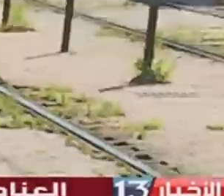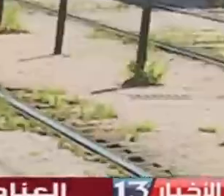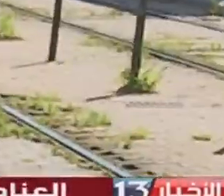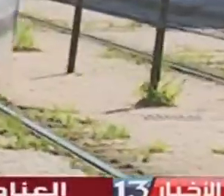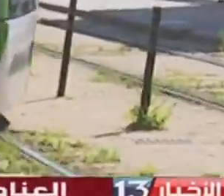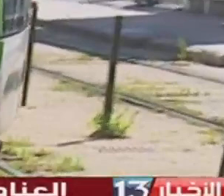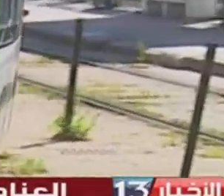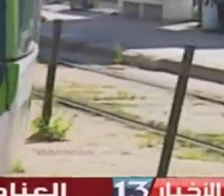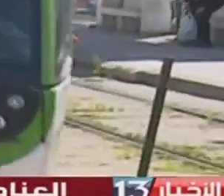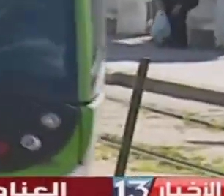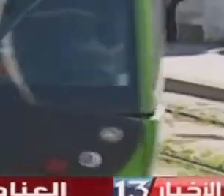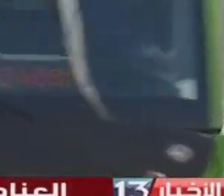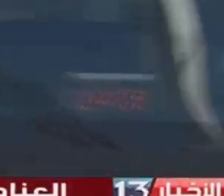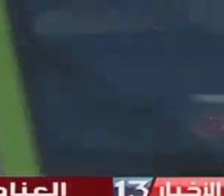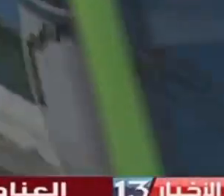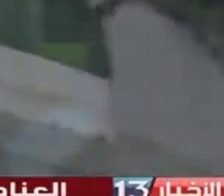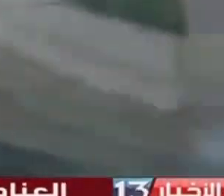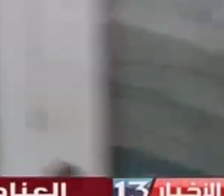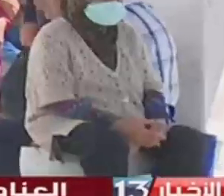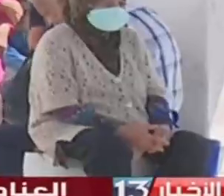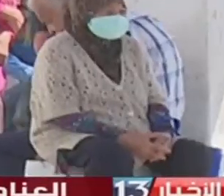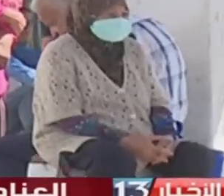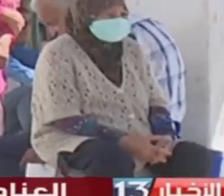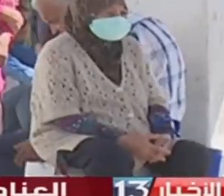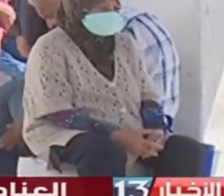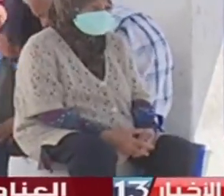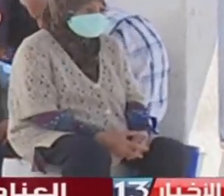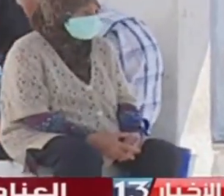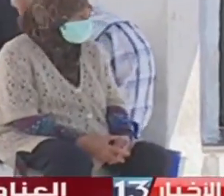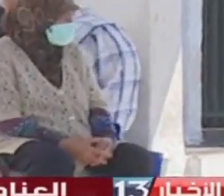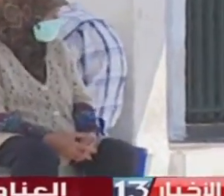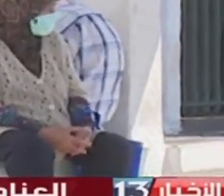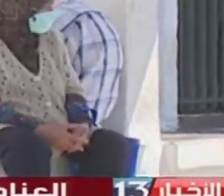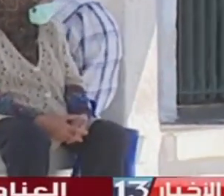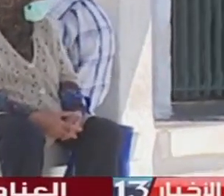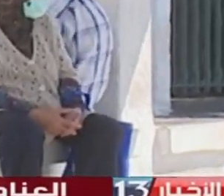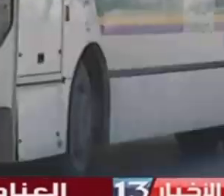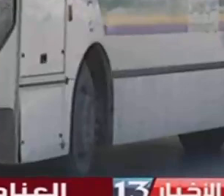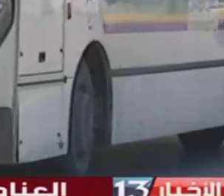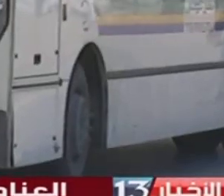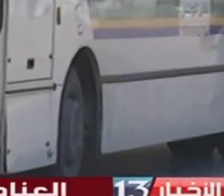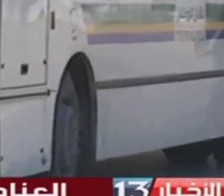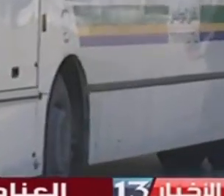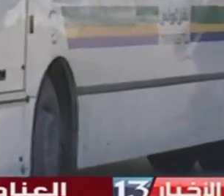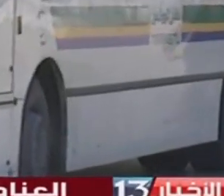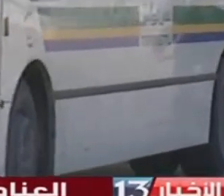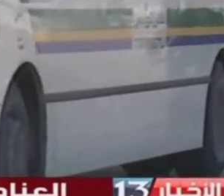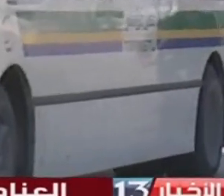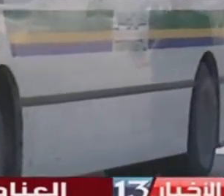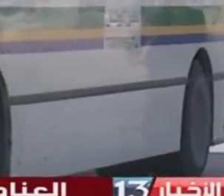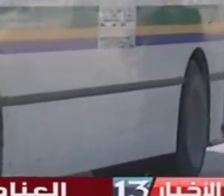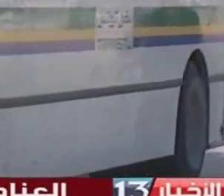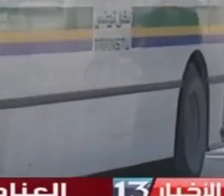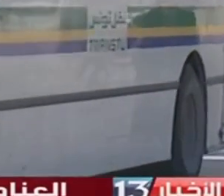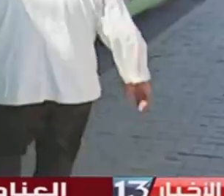في أول أيام الحجر الصحي الموجه، عدم الالتزام الكلي بالقواعد الوقائية اللازمة الخاصة بعدوى فيروس كورونا